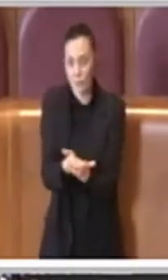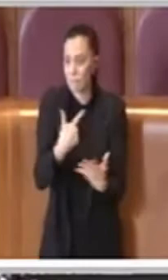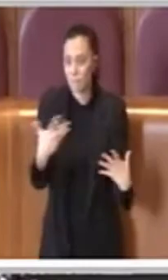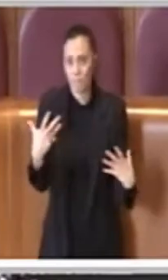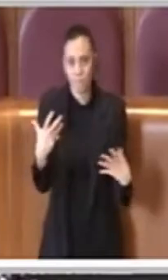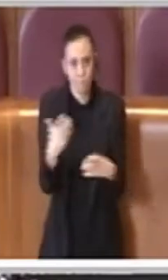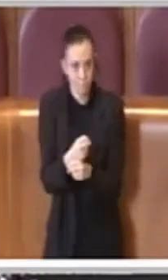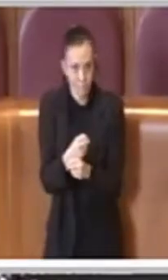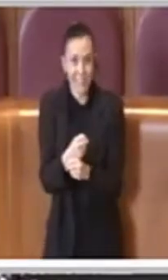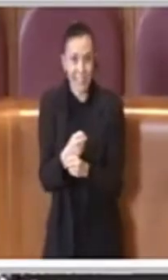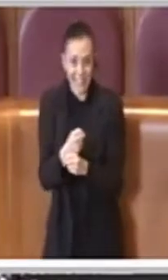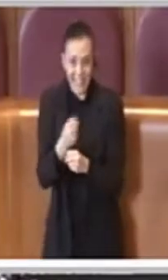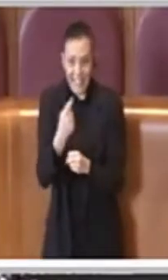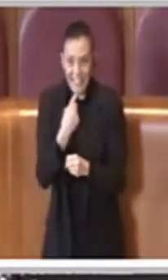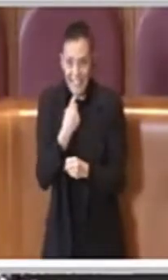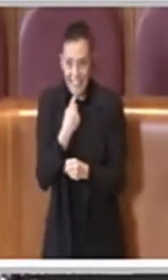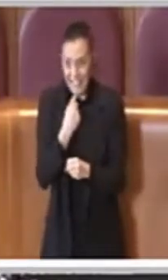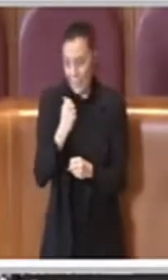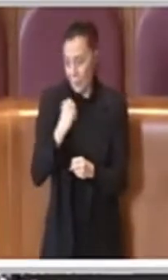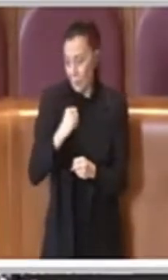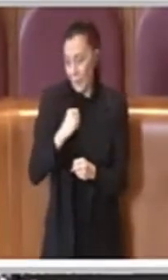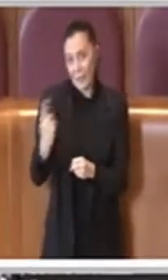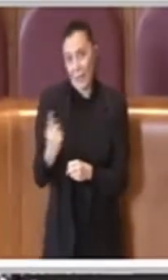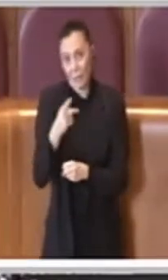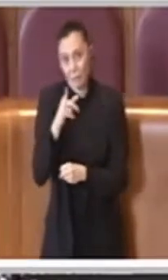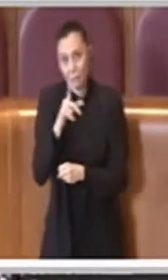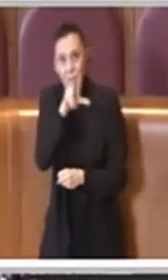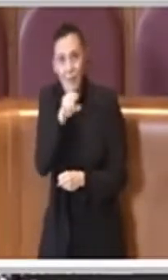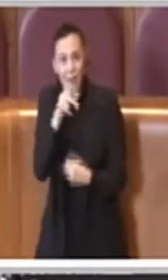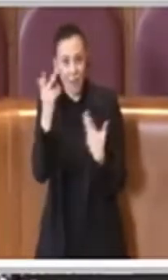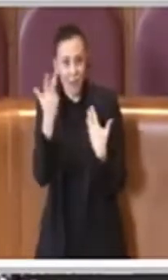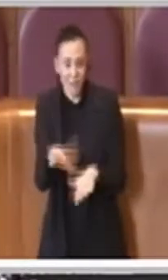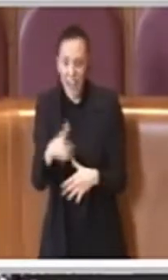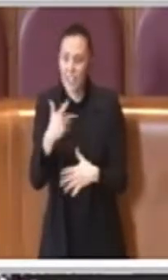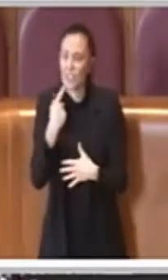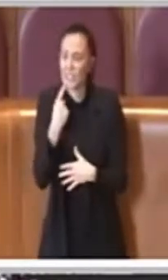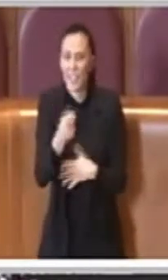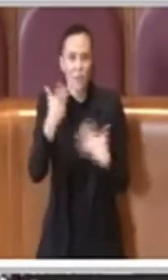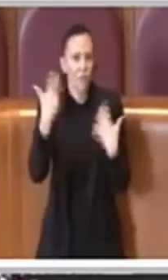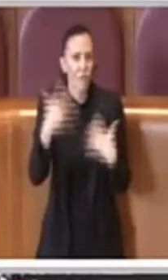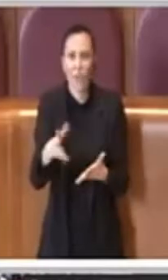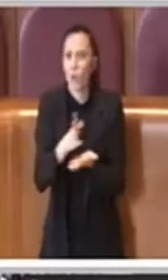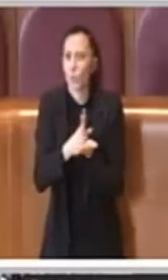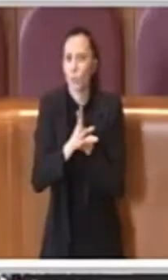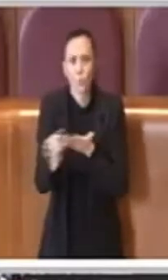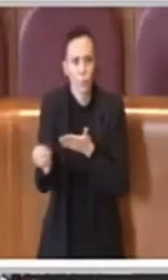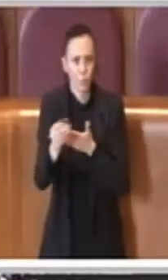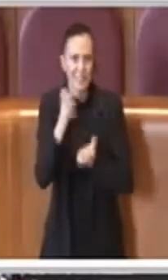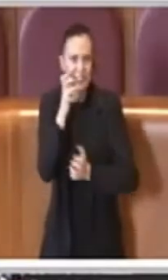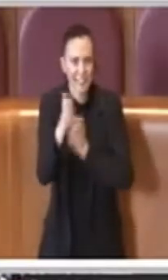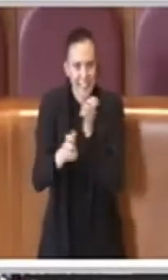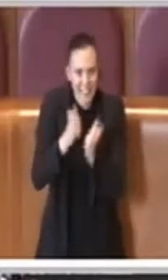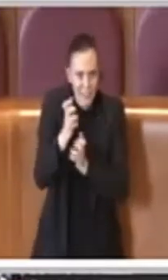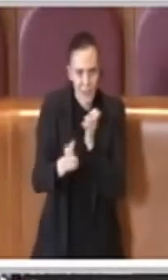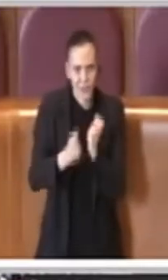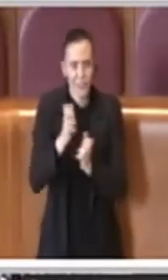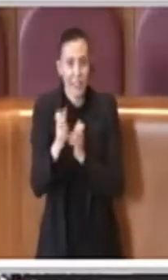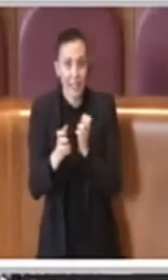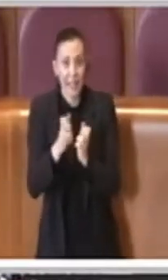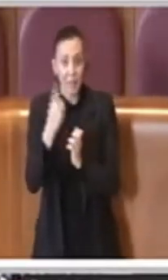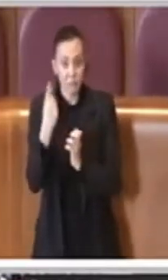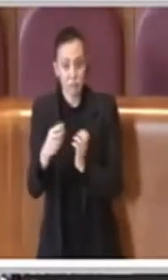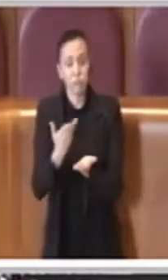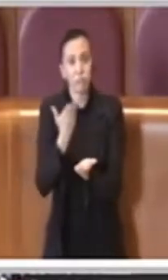breve anche perché chi mi ha preceduto ha già valutato le varie criticità. Aggiungo soltanto che